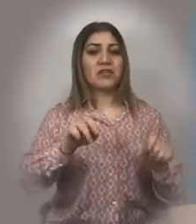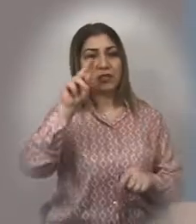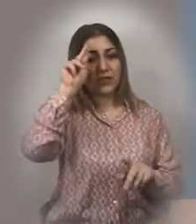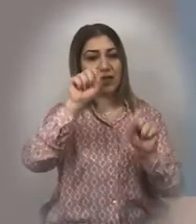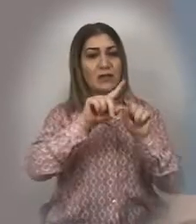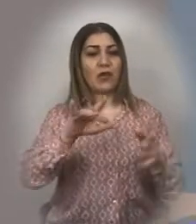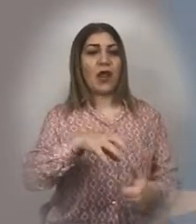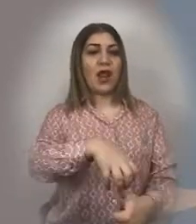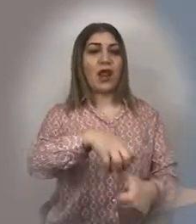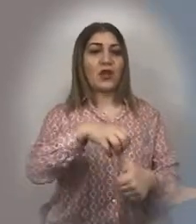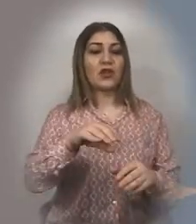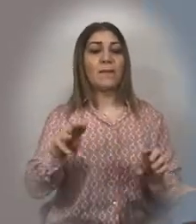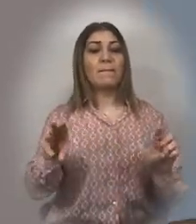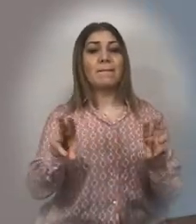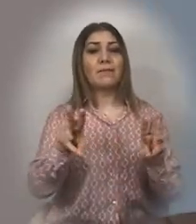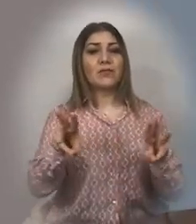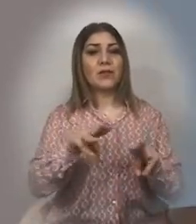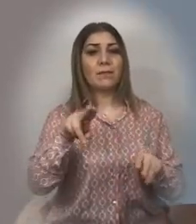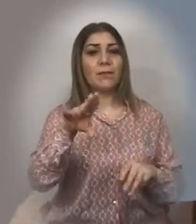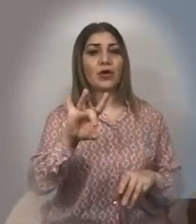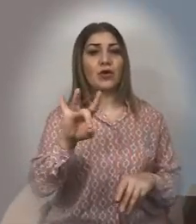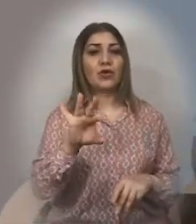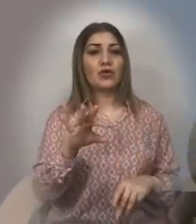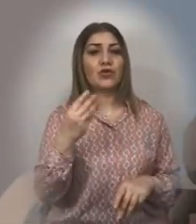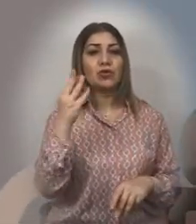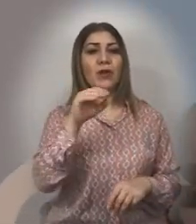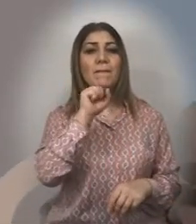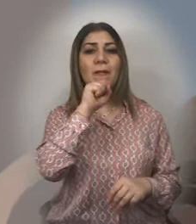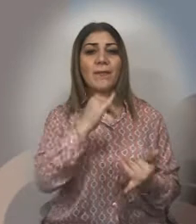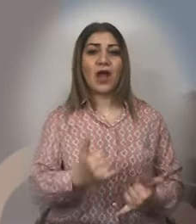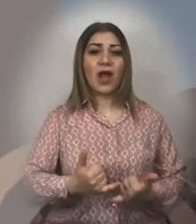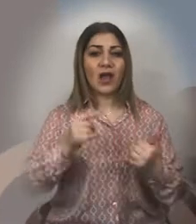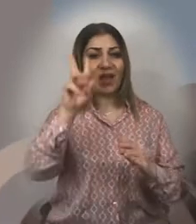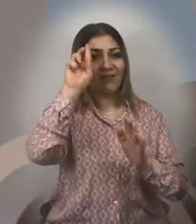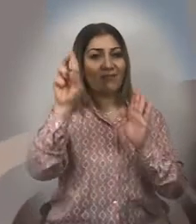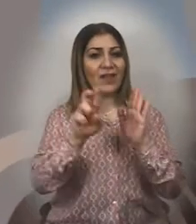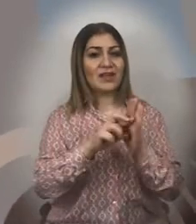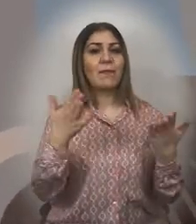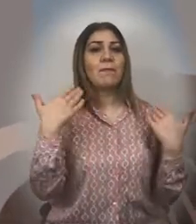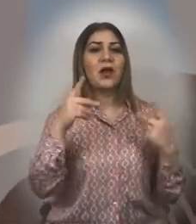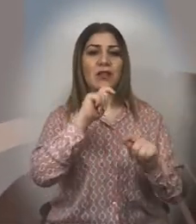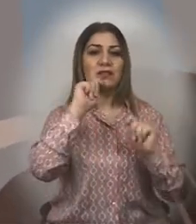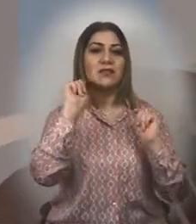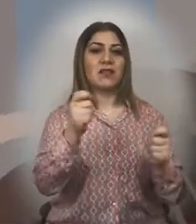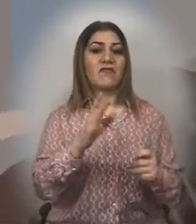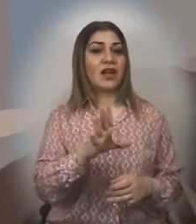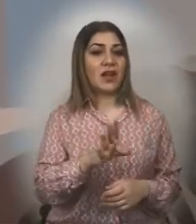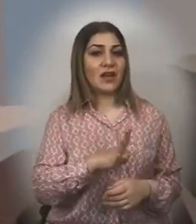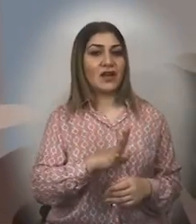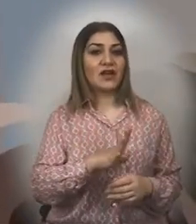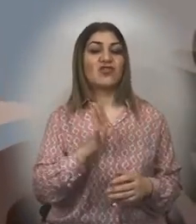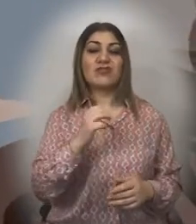վանքը ավերվում է, և ներսես Մշեցին հաստում է Վայոց ձոր։ Բրոշ իշխանի նախաձեռնությամբ և Օրբելյան իշխանական